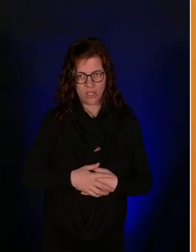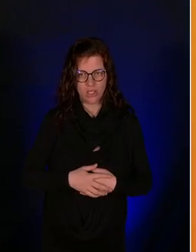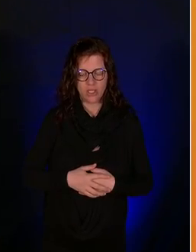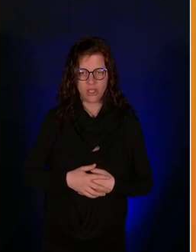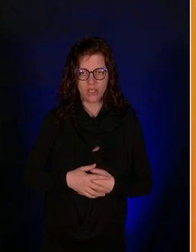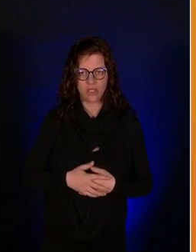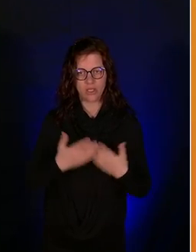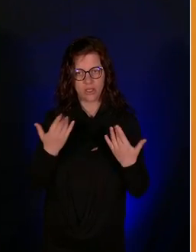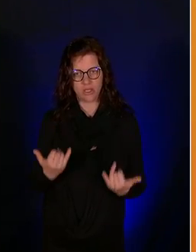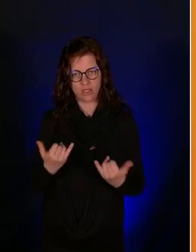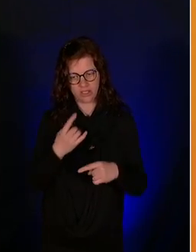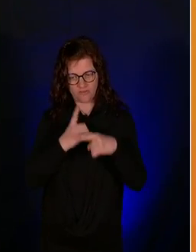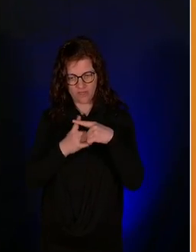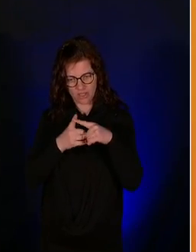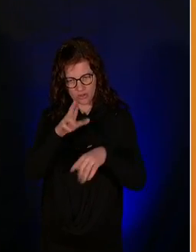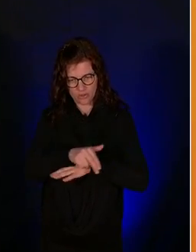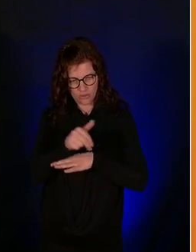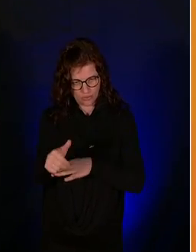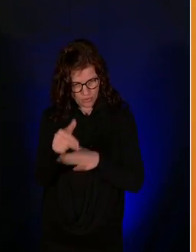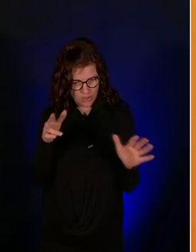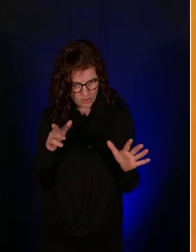que de la Fédération nationale des ports et docks CGT.